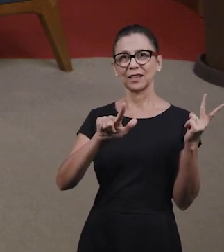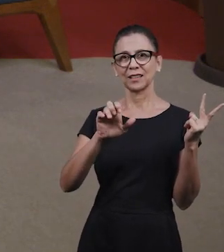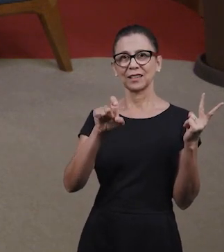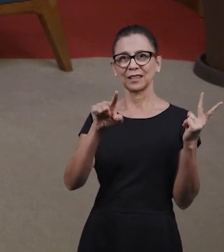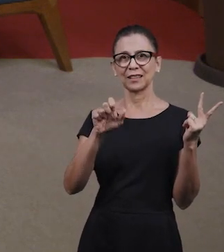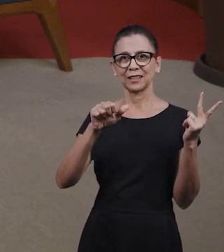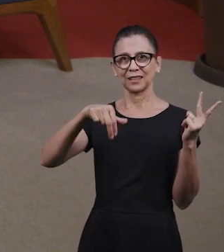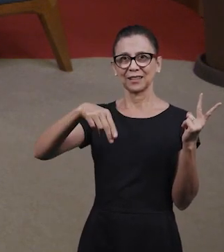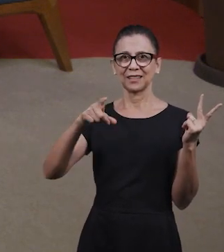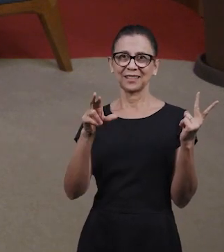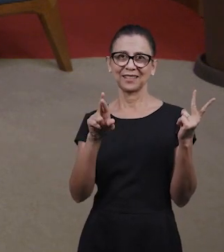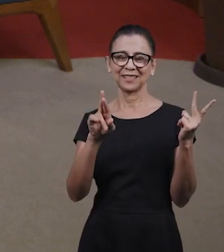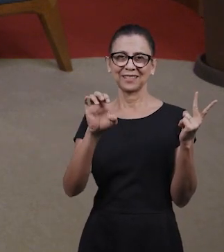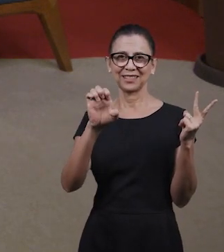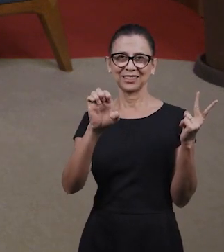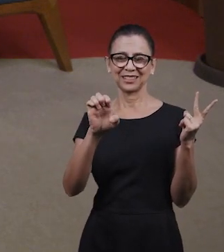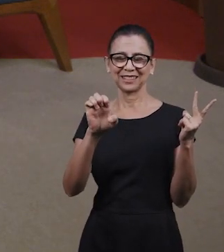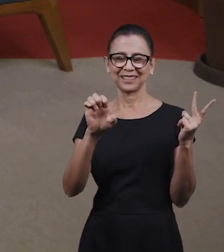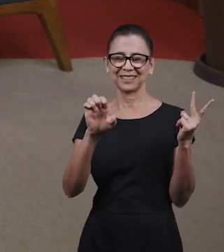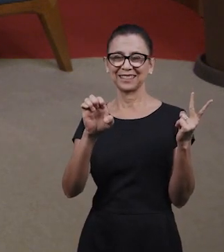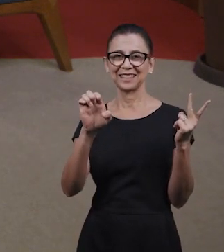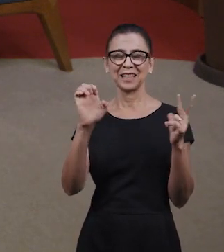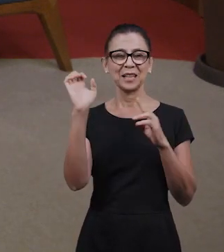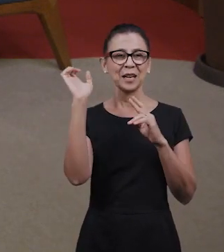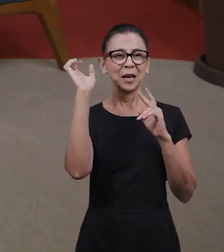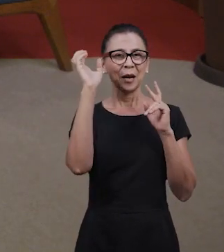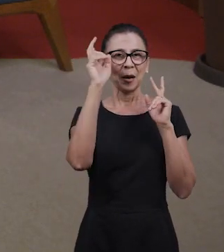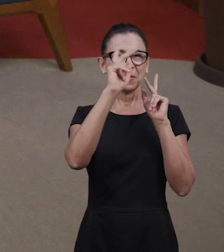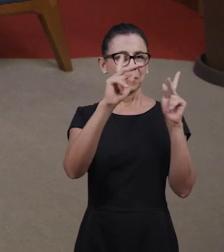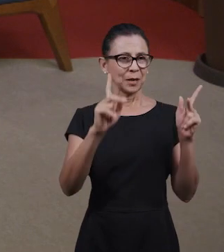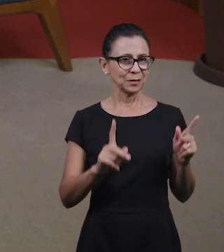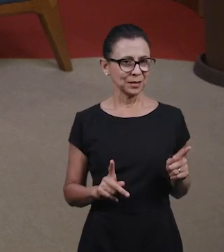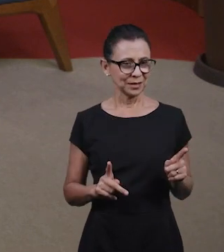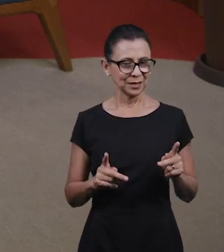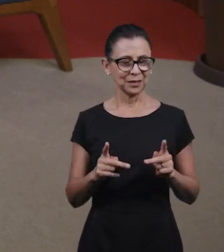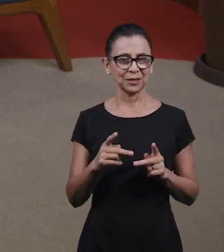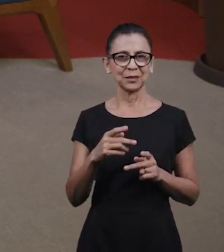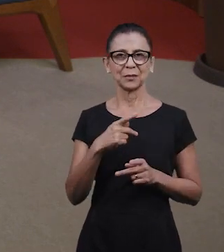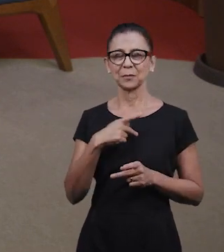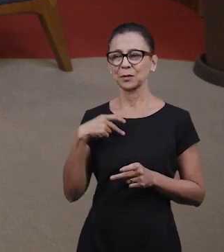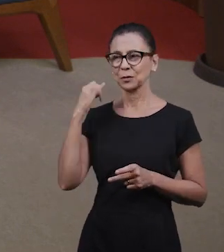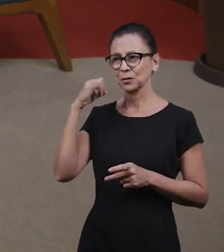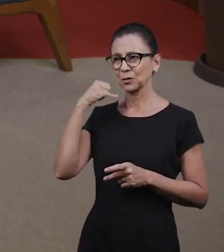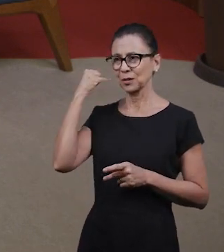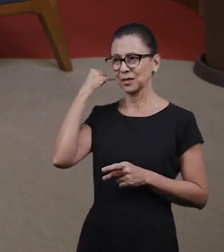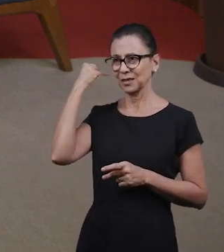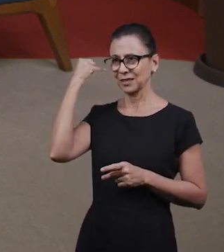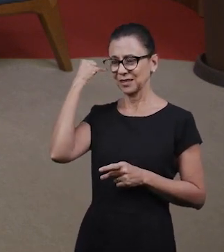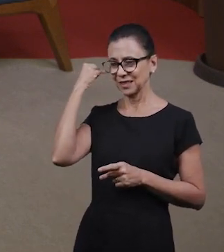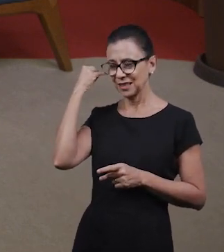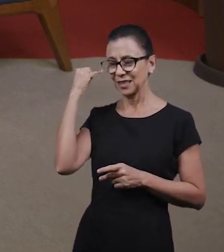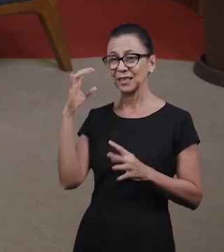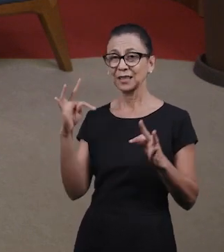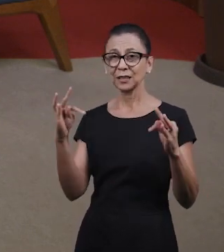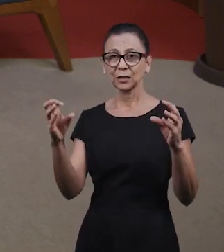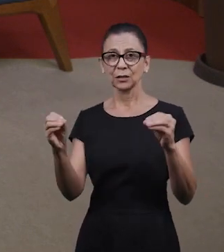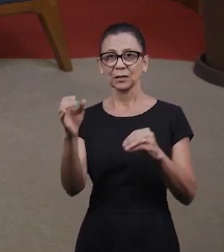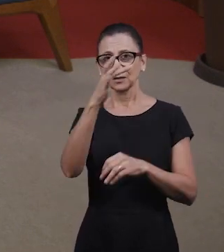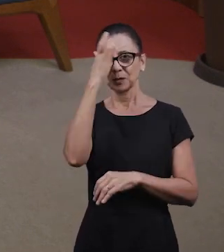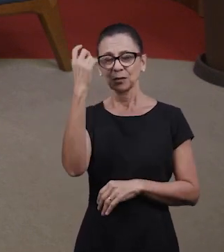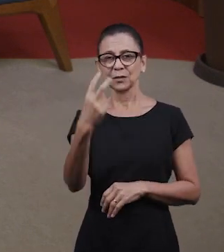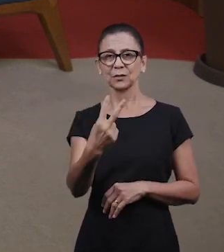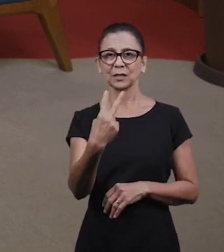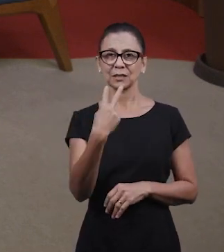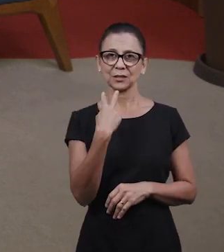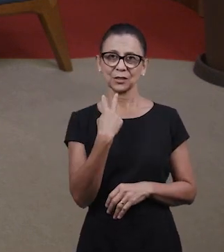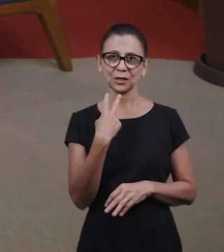Nous allons compter avec la présence du pasteur Alexandre Brasil. Bienvenue, pasteur José, pasteur Daniel, ceux qui participent avec nous de cette